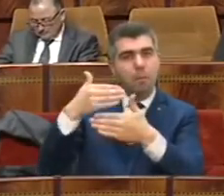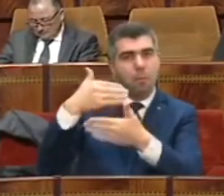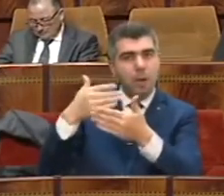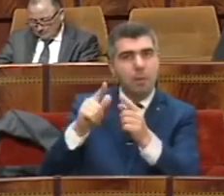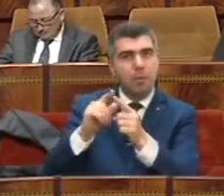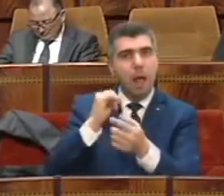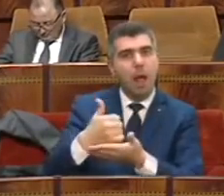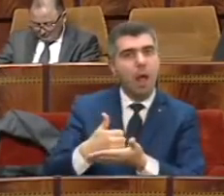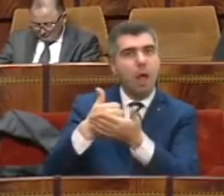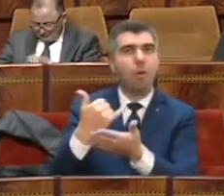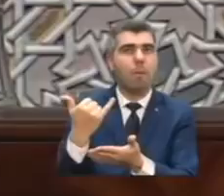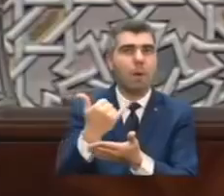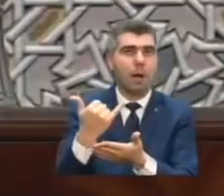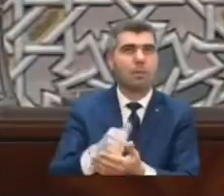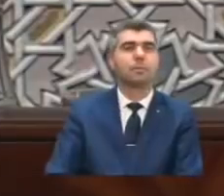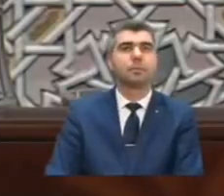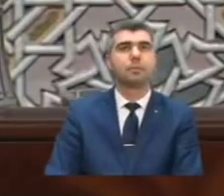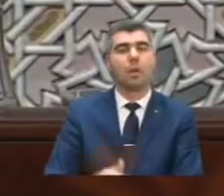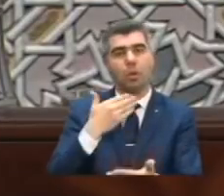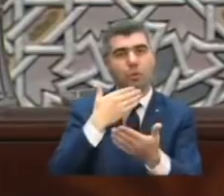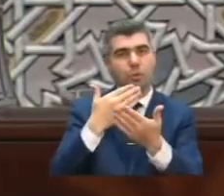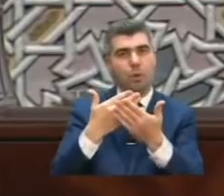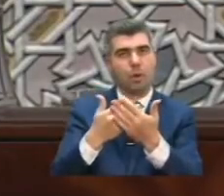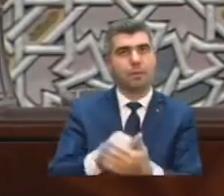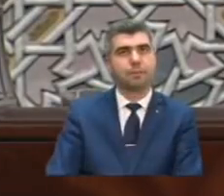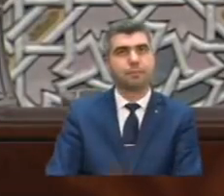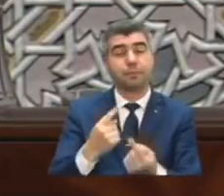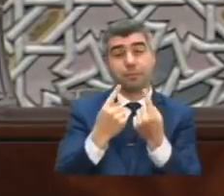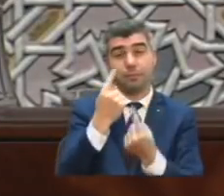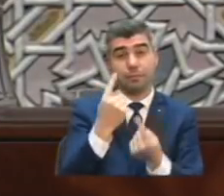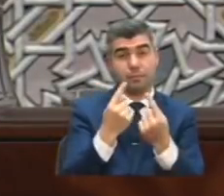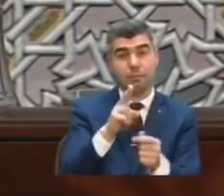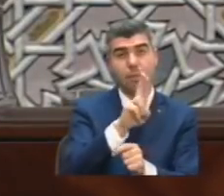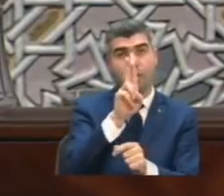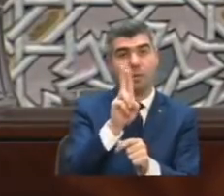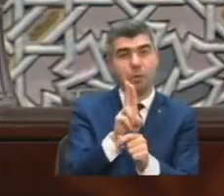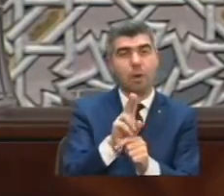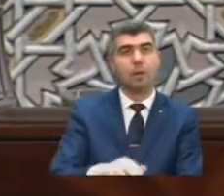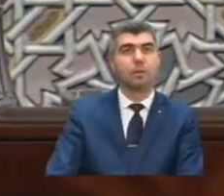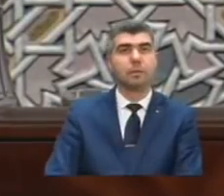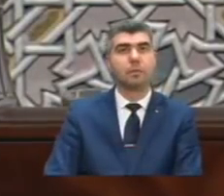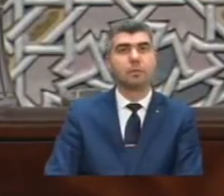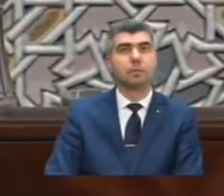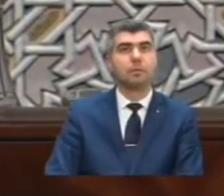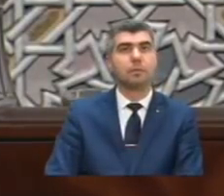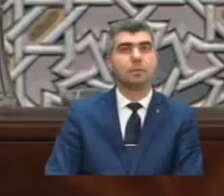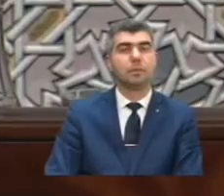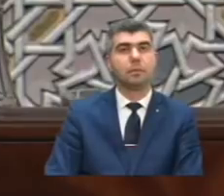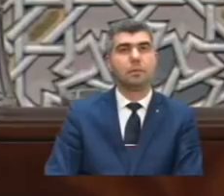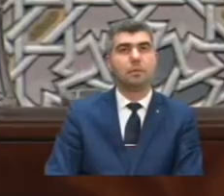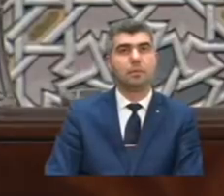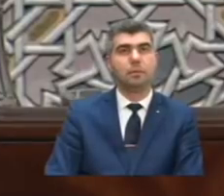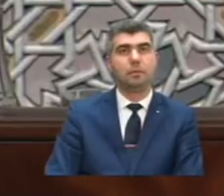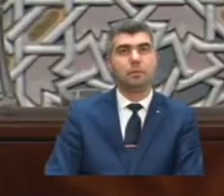شكرا لك بخير عفنا عليكم. هل هناك شكرا سيد النائب شكرا. هل هناك تعقيب إضافي في الموضوع؟